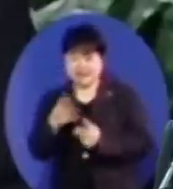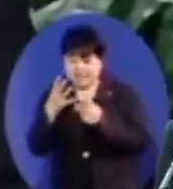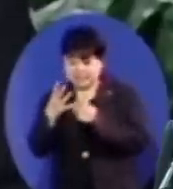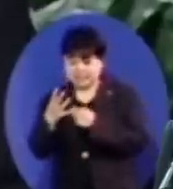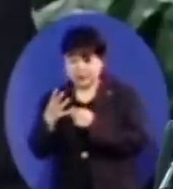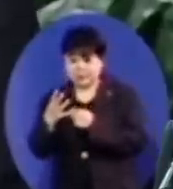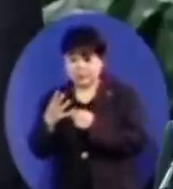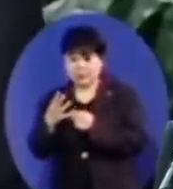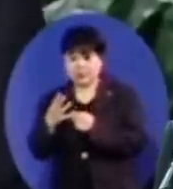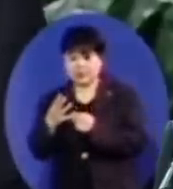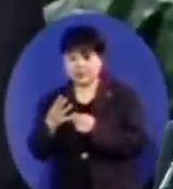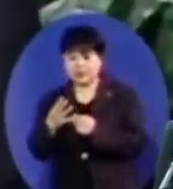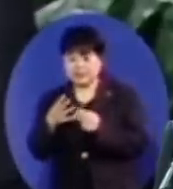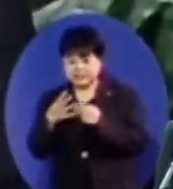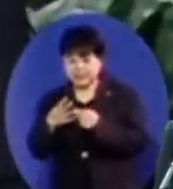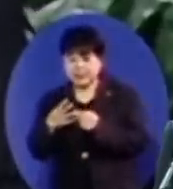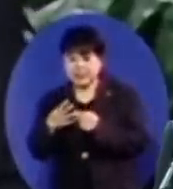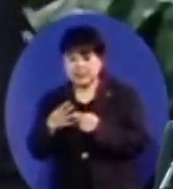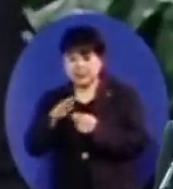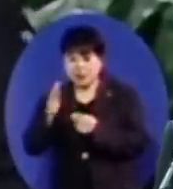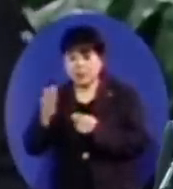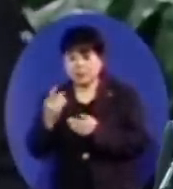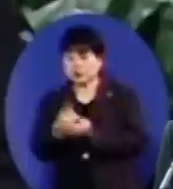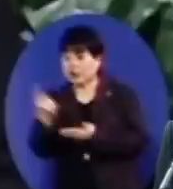사흘만 지나면 떠나버린대요.